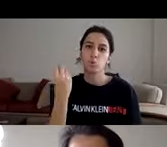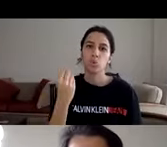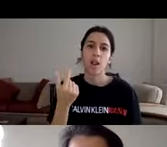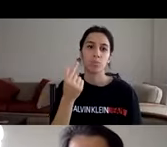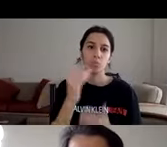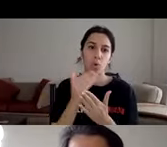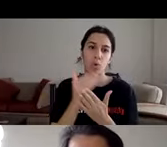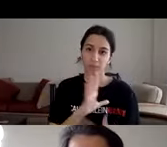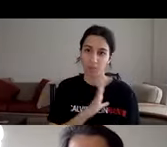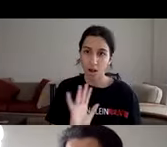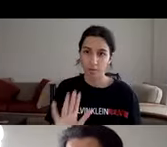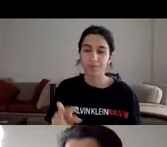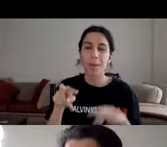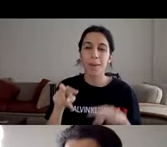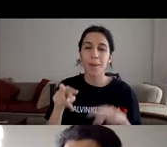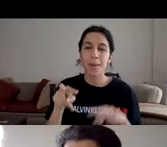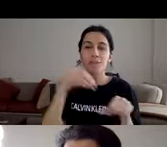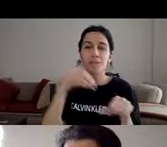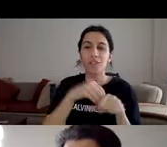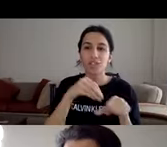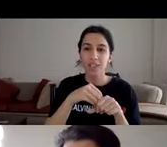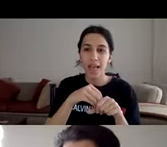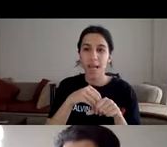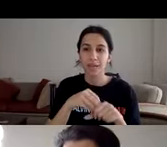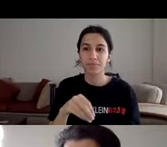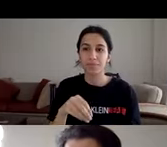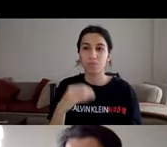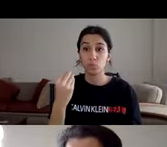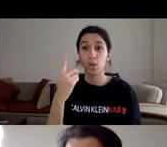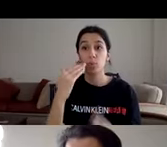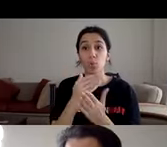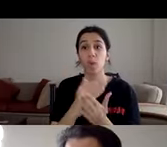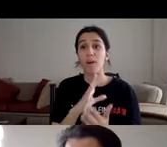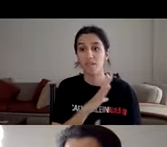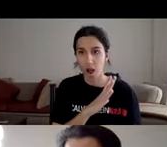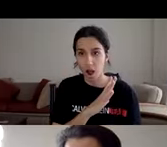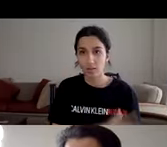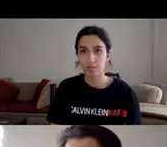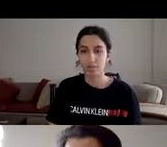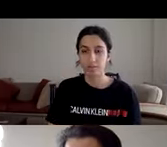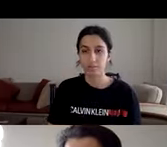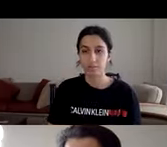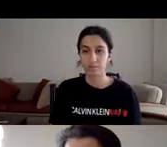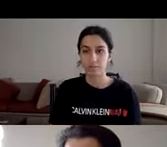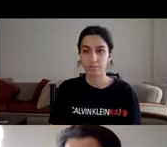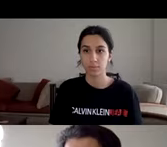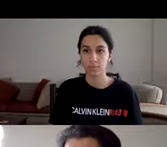var. Microsoft'un Seeing AI adlı muhteşem bir uygulaması var biliyorsunuz. Onlar artık yani hani